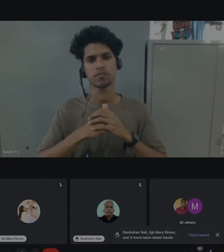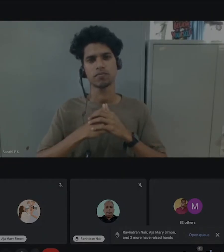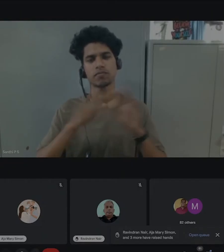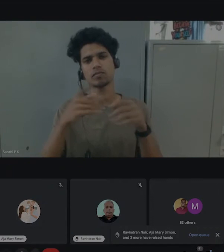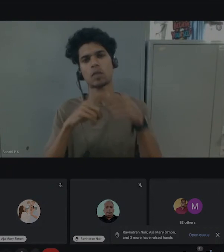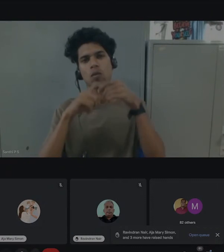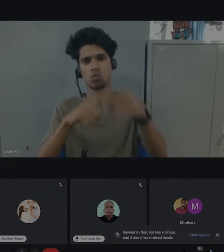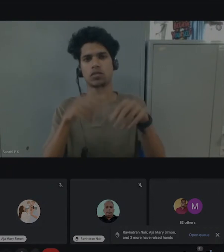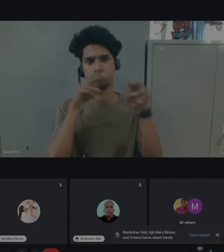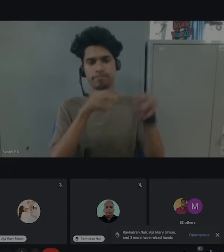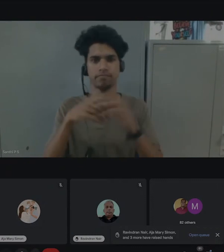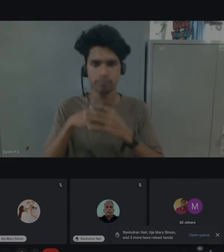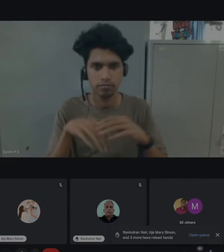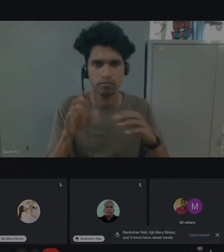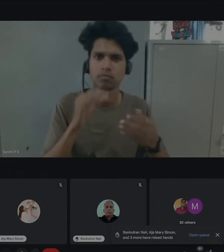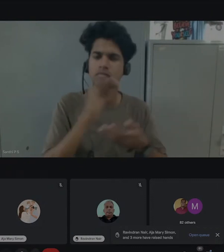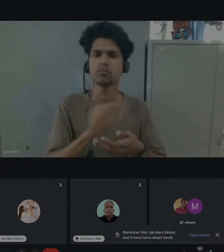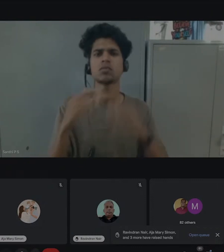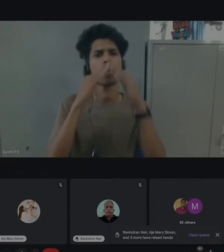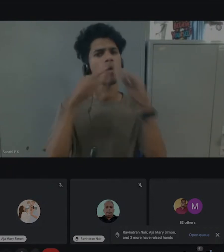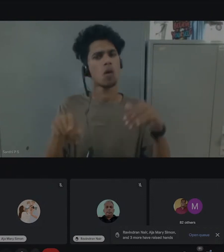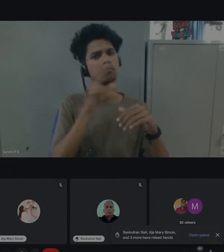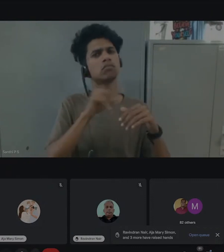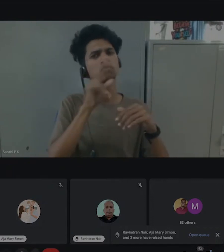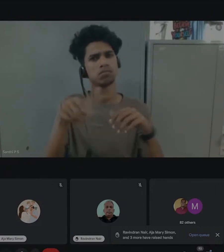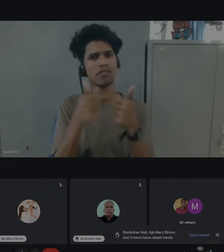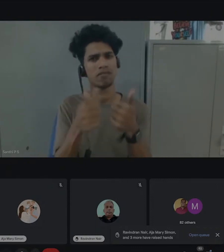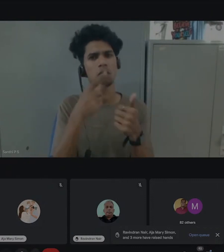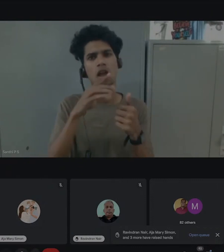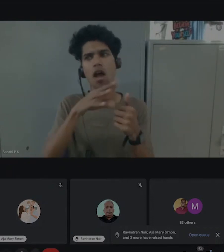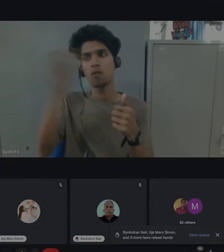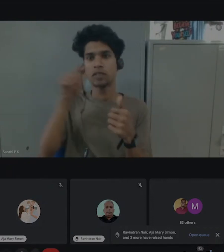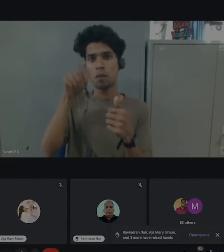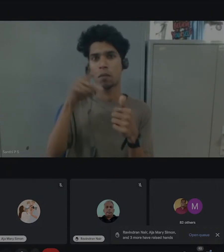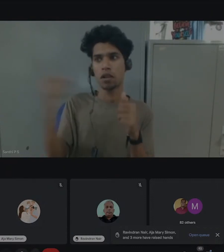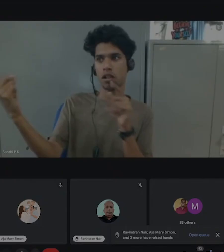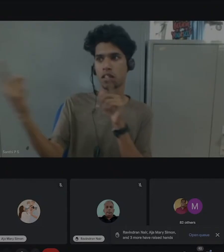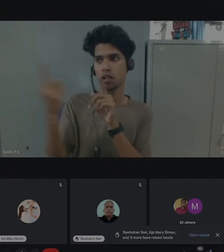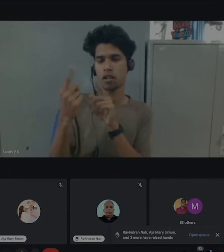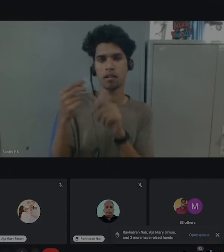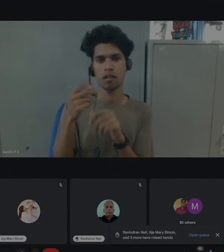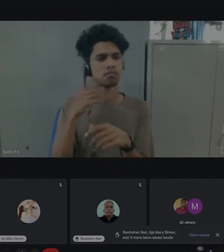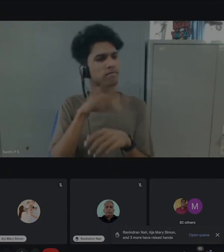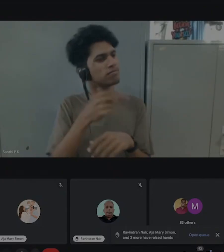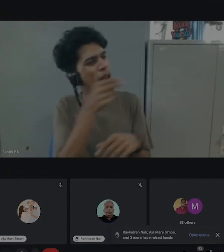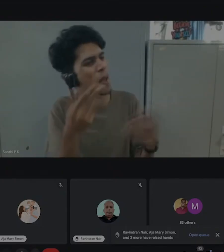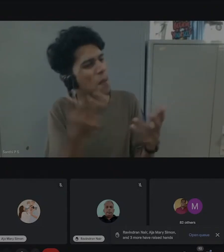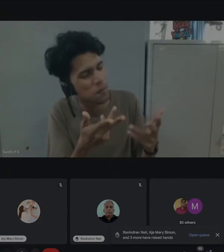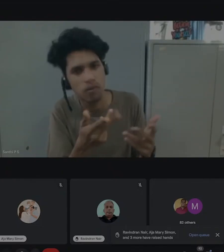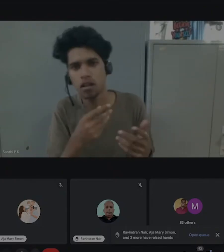ചോദ്യം വായിക്കാം. കുഞ്ഞ് വീട്ടിൽ നല്ലപോലെ സംസാരിക്കാറുണ്ട്. പക്ഷെ പുറമേ ഉള്ള ആളുകളെ കണ്ടാൽ പേര് ചോദിച്ചാൽ പോലും പറയാൻ